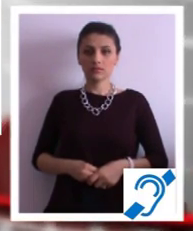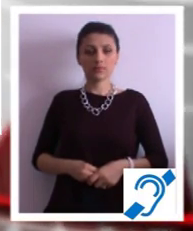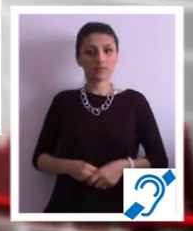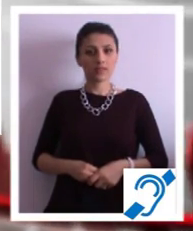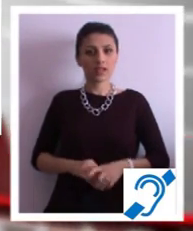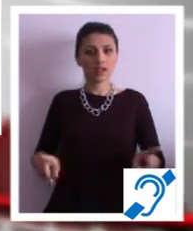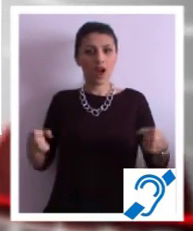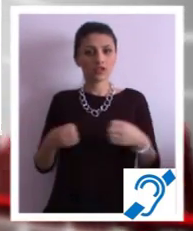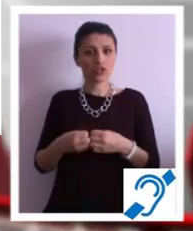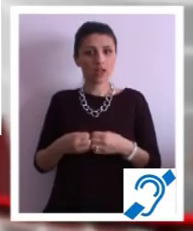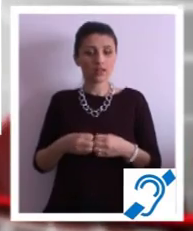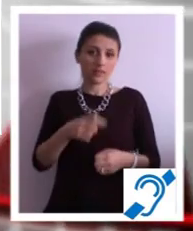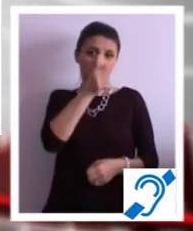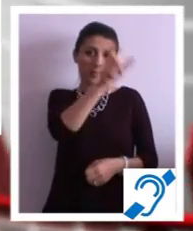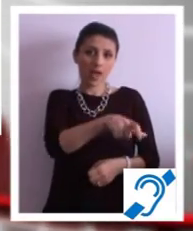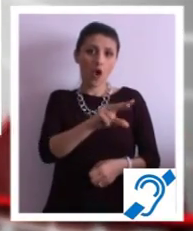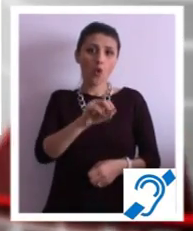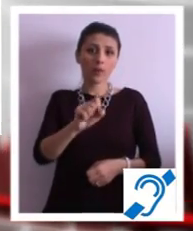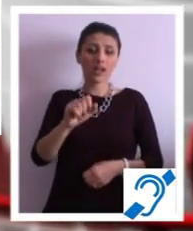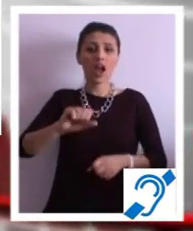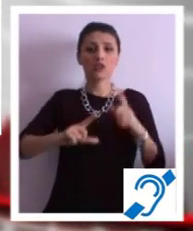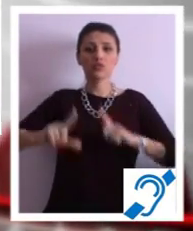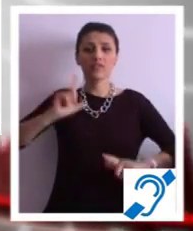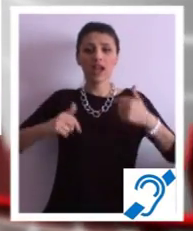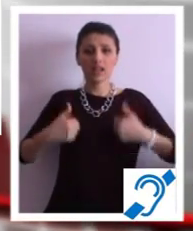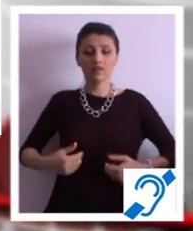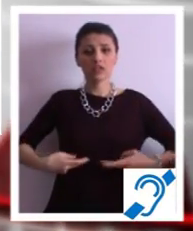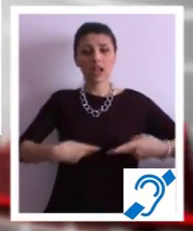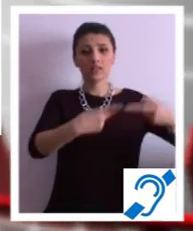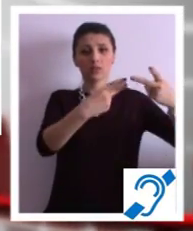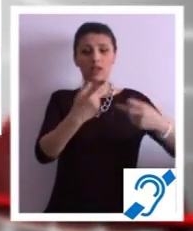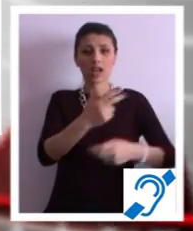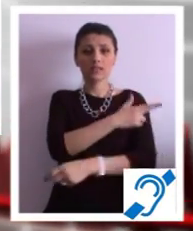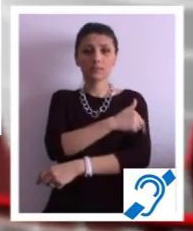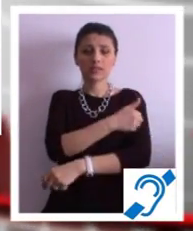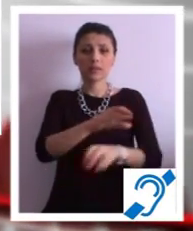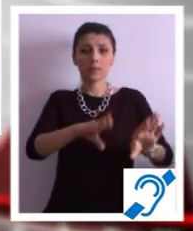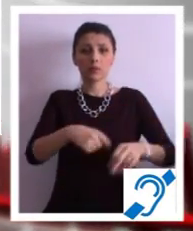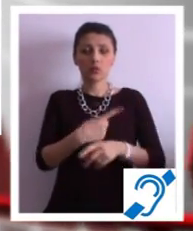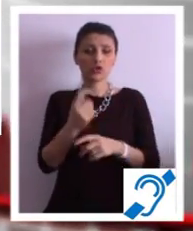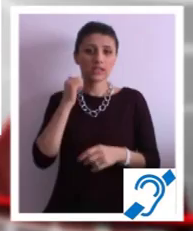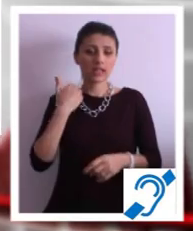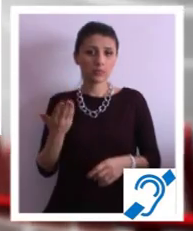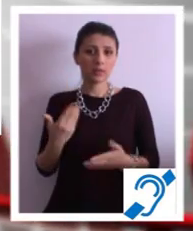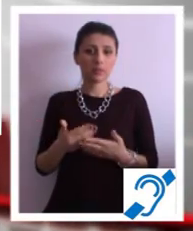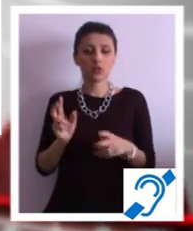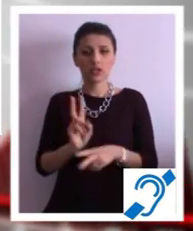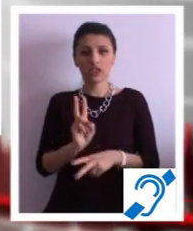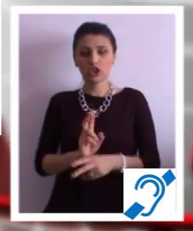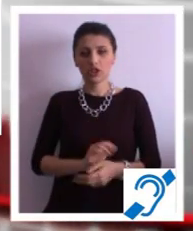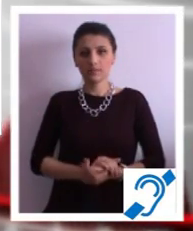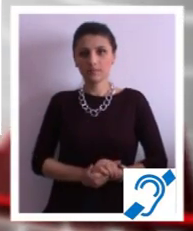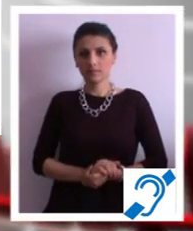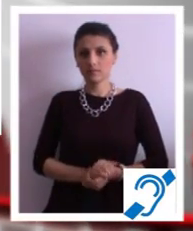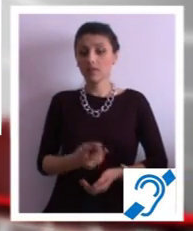Din impact, pasagera din Opel a suferit traumatisme și a fost transportată la unitatea de primiri urgențe Câmpul Lung pentru îngrijiri